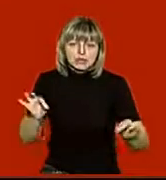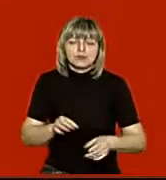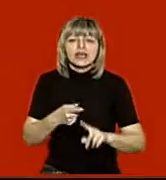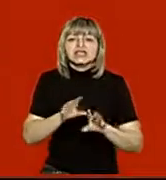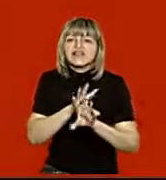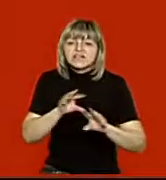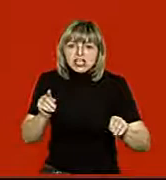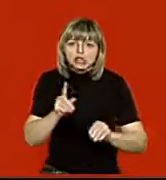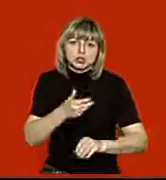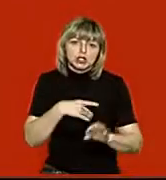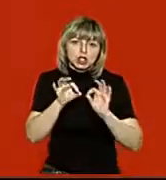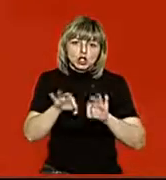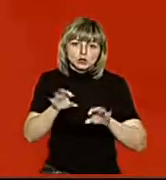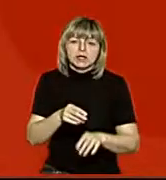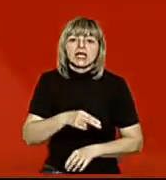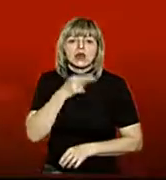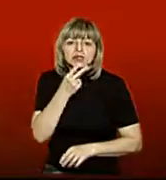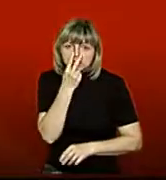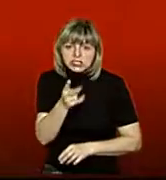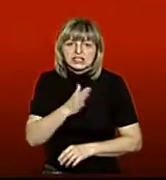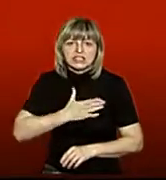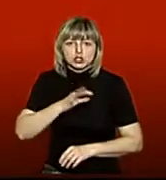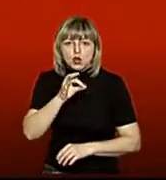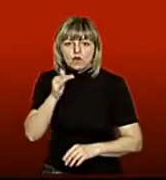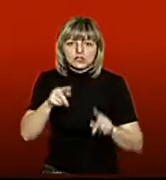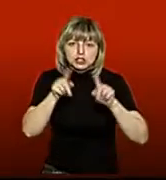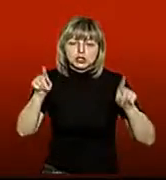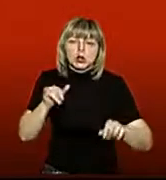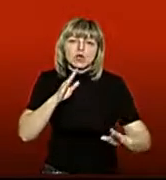Це усе, про що ми хотіли розповісти, стежте за нашою офіційною сторінкою